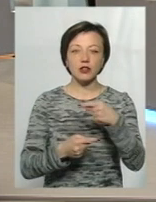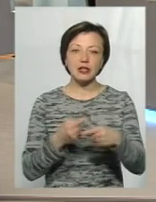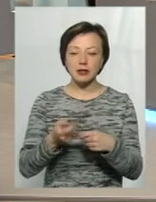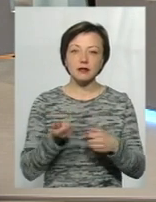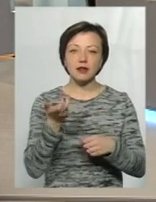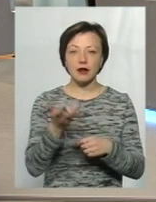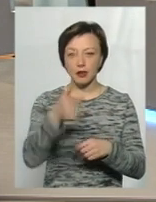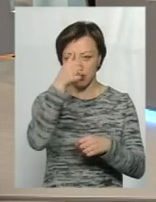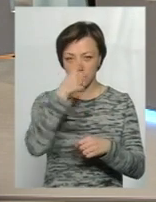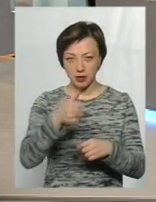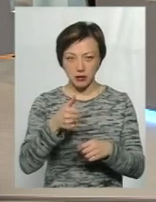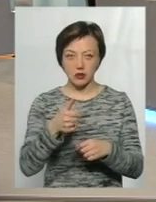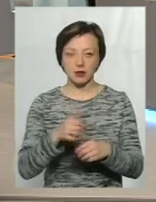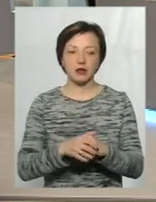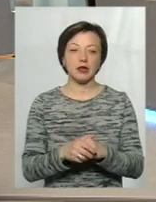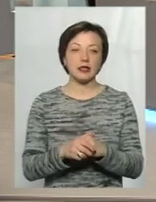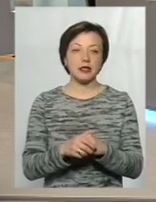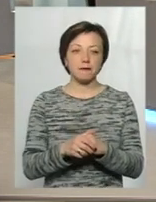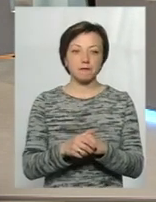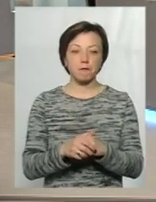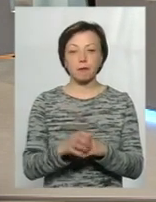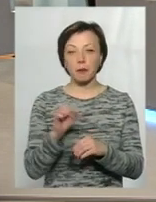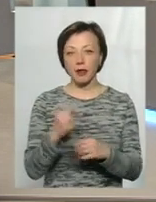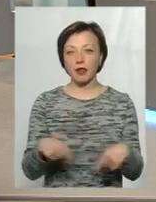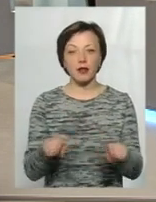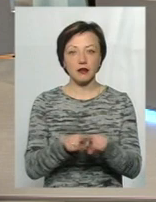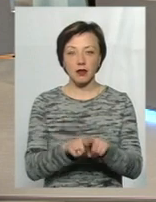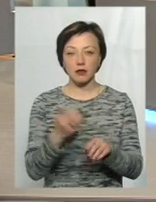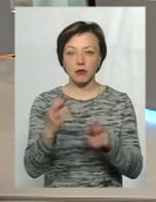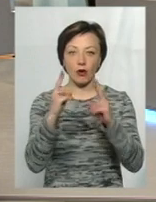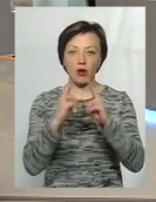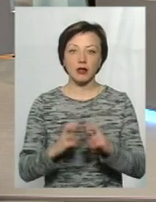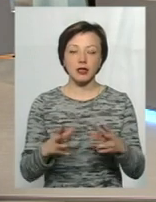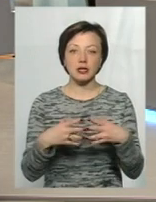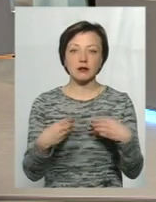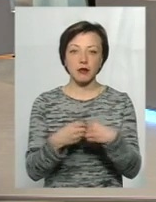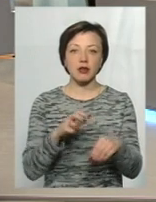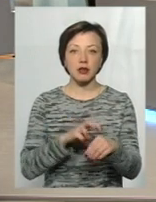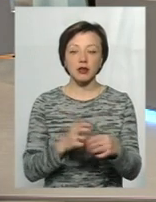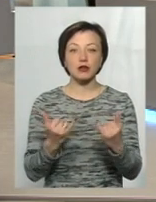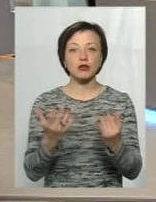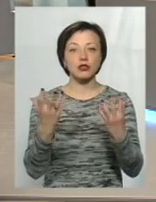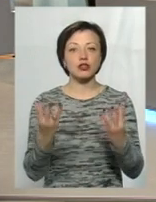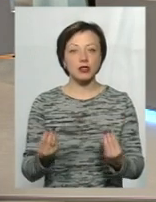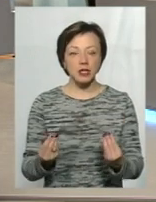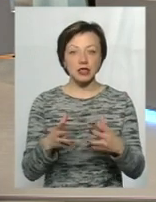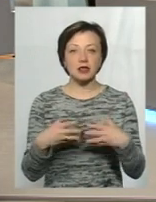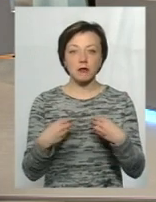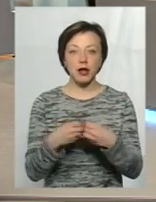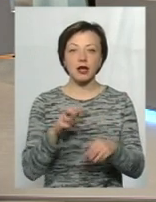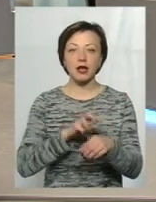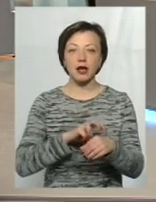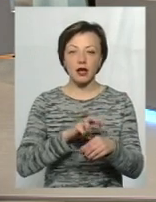до лікаря вже акушера-гінеколога, до вузького фахівця. А так тебе оглядає сімейний лікар. У нас на сьогоднішній день сімейні